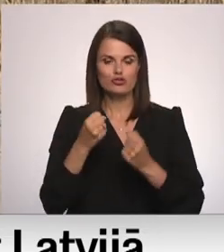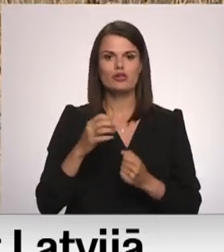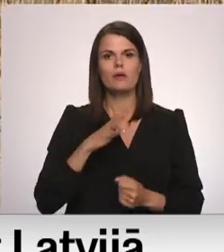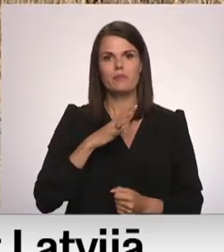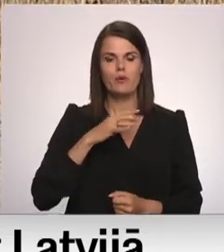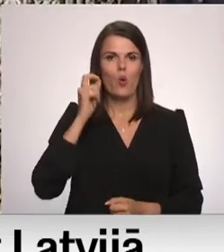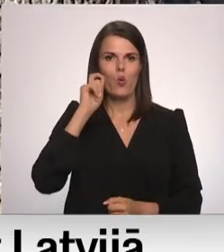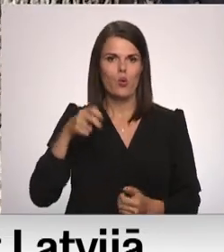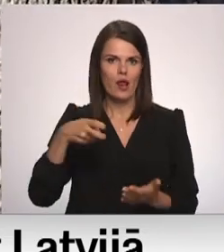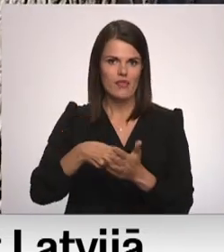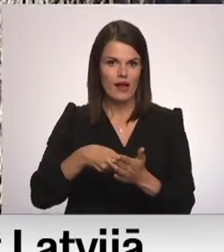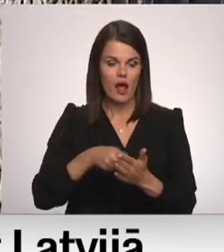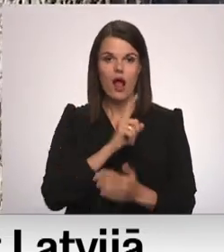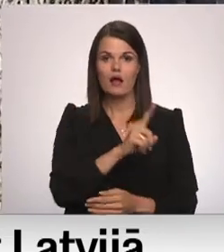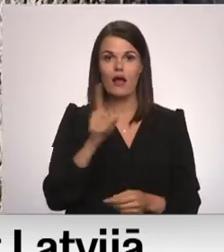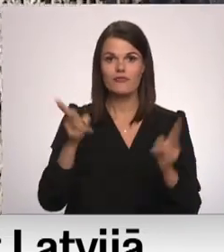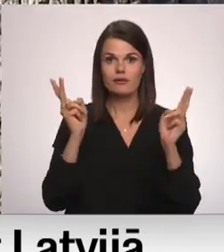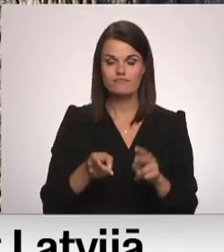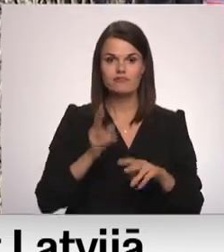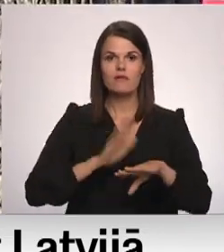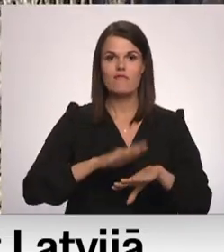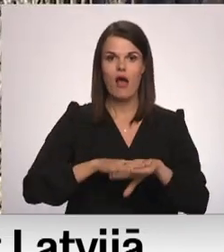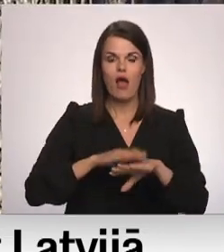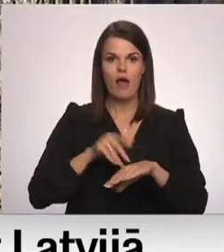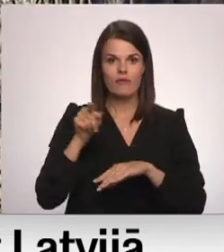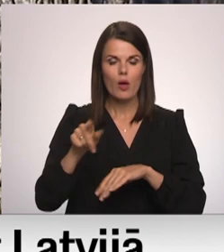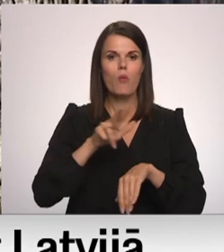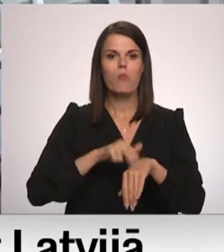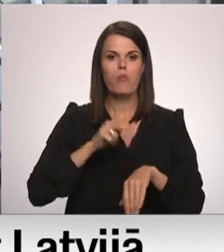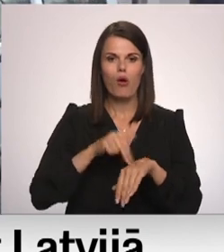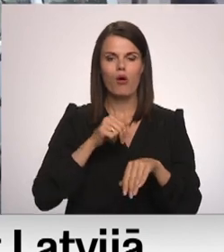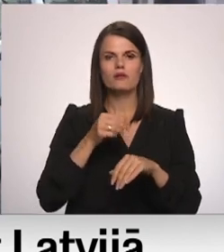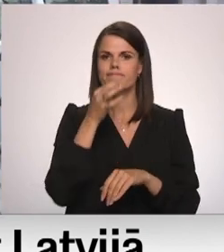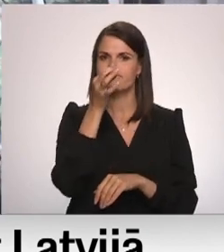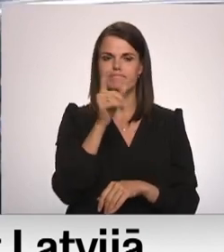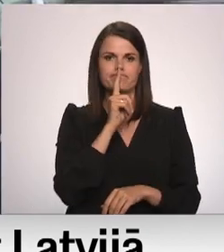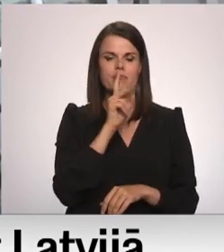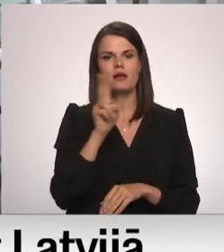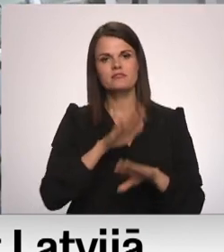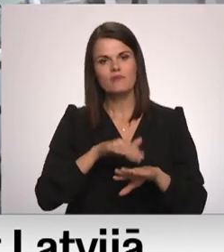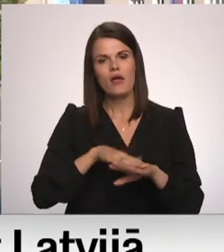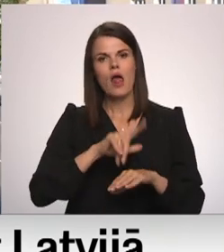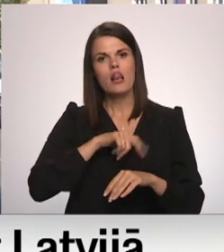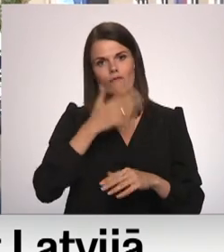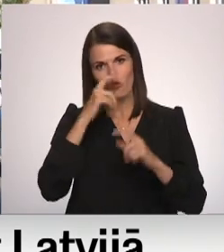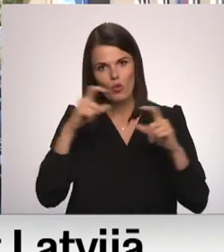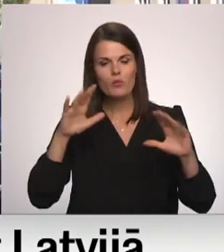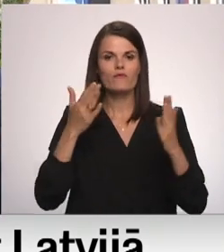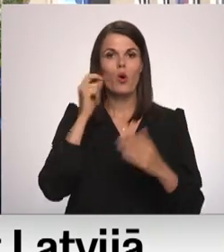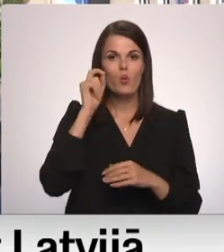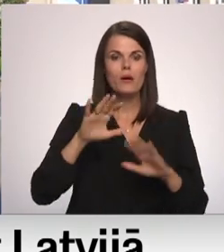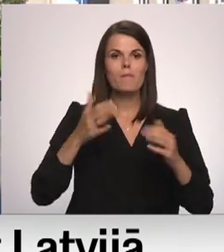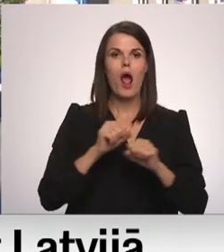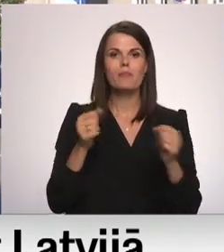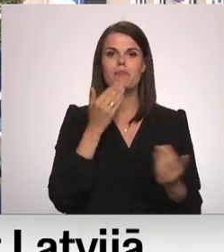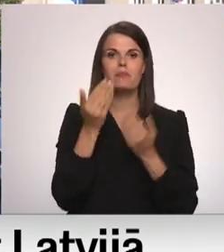Ukrainā reģistrēts. Katra šī negadījuma vainīgo pusi policija gan neizpauž. Tikmēr apdrošinātājiem pieteikto